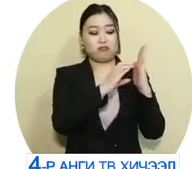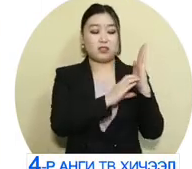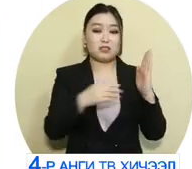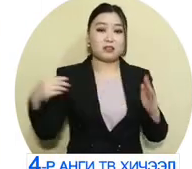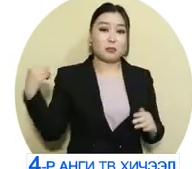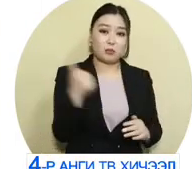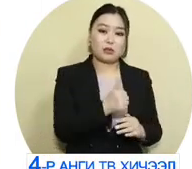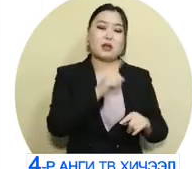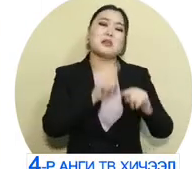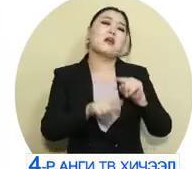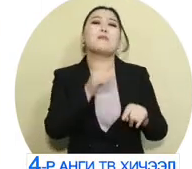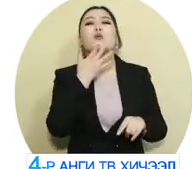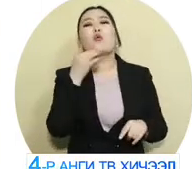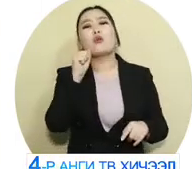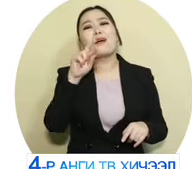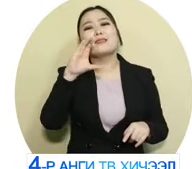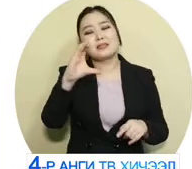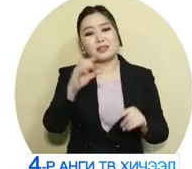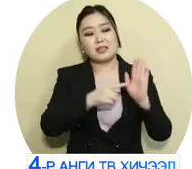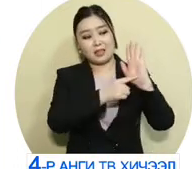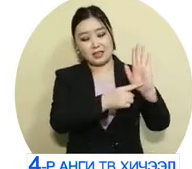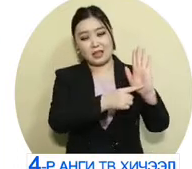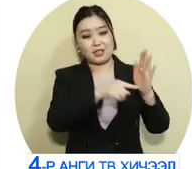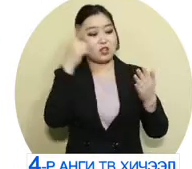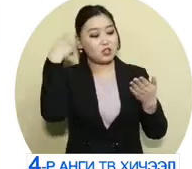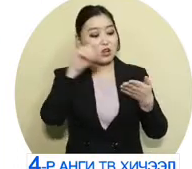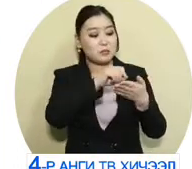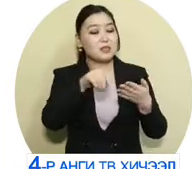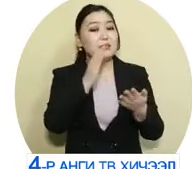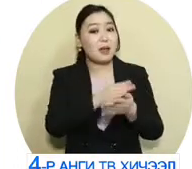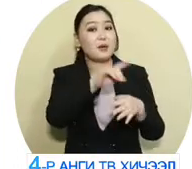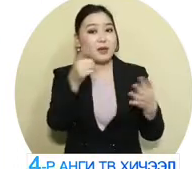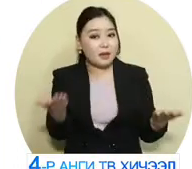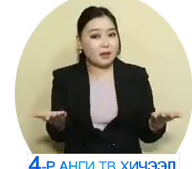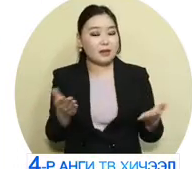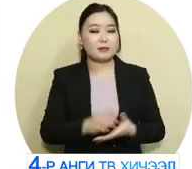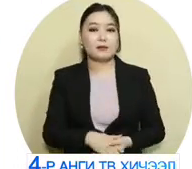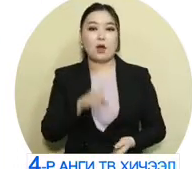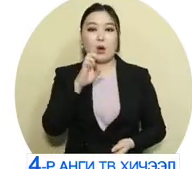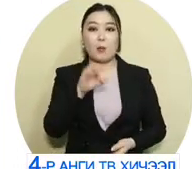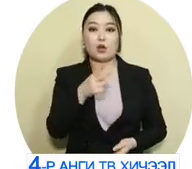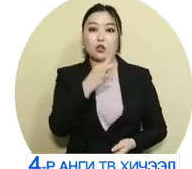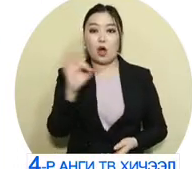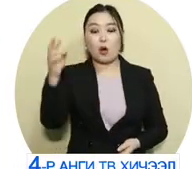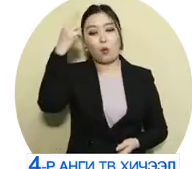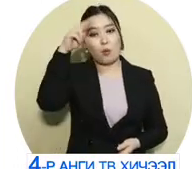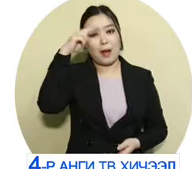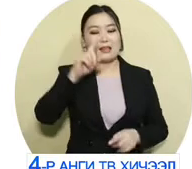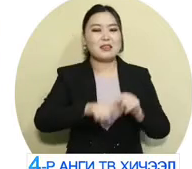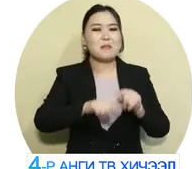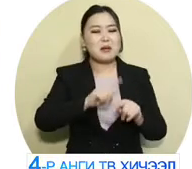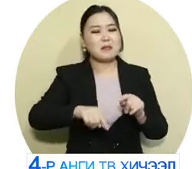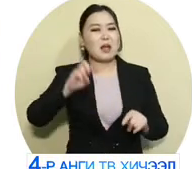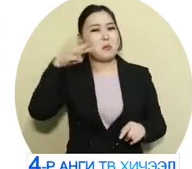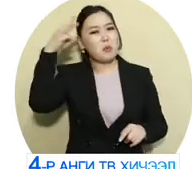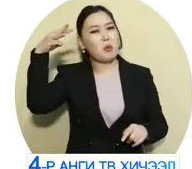аясыг илэрхийлж зохиолч маань бичсэн юм бол болдоо хүү маань ямар байдлаар мөрөөдөж